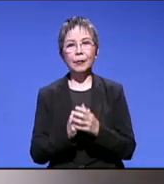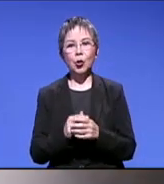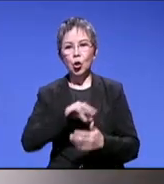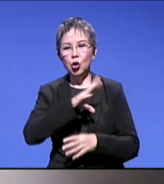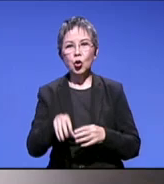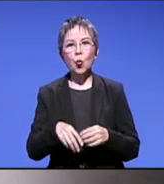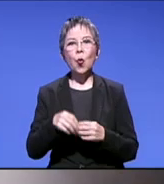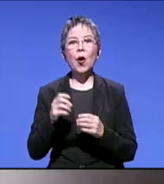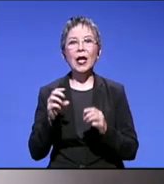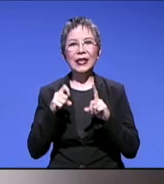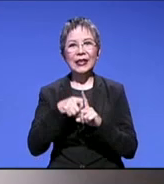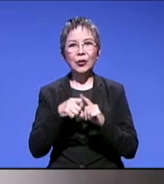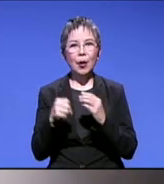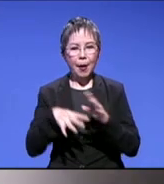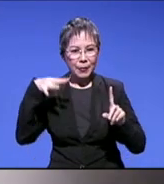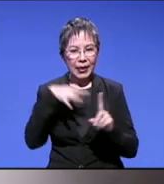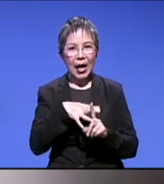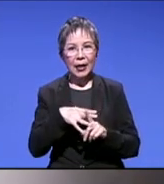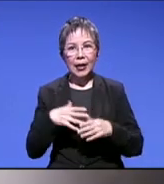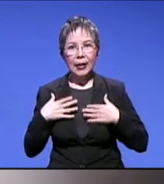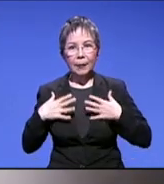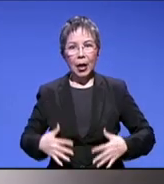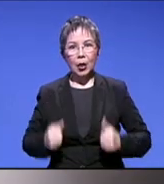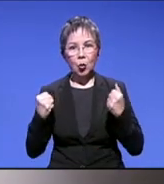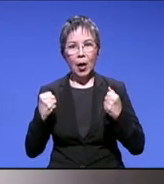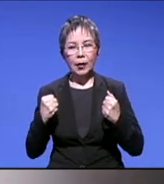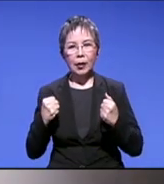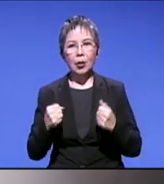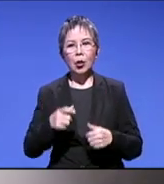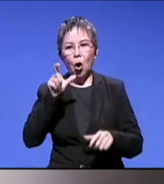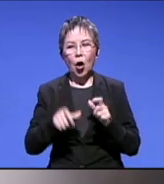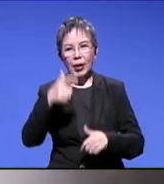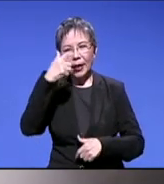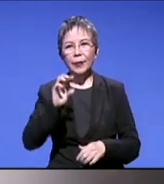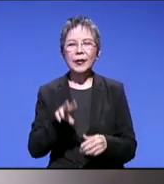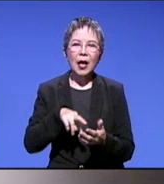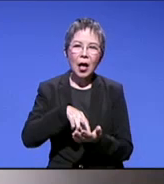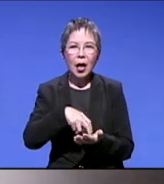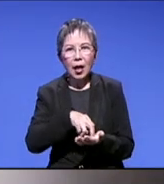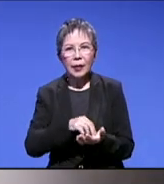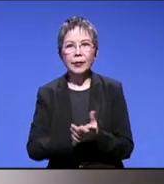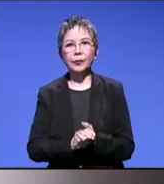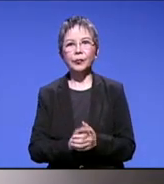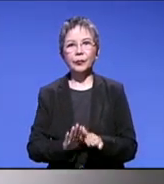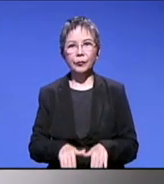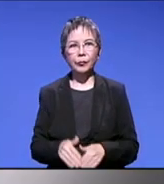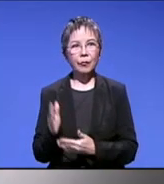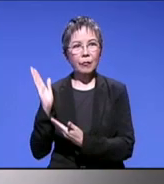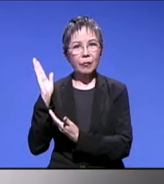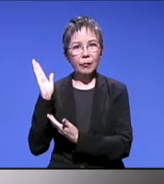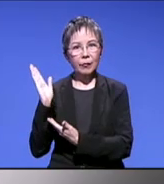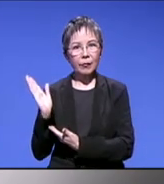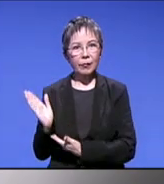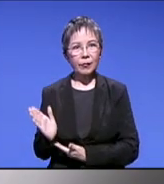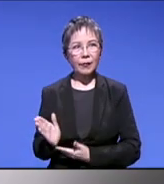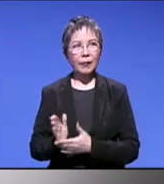kanker darah bersifat menyerang sistem kekebalan tubuh, sehingga penderitanya rentan mengalami penyakit lainnya. Tim Liputan Transmedia.